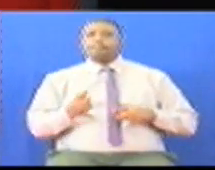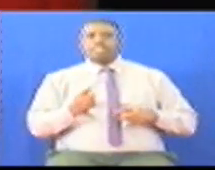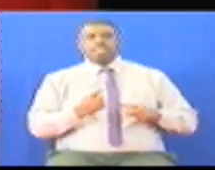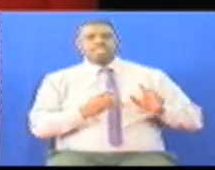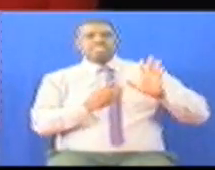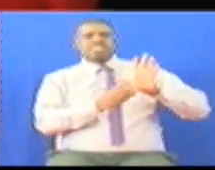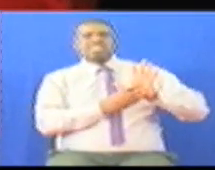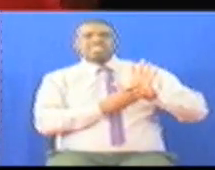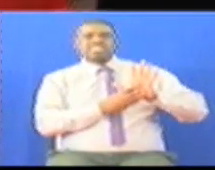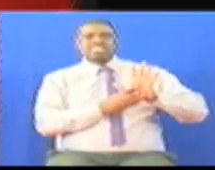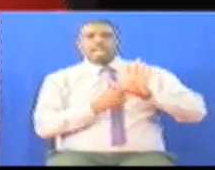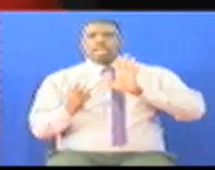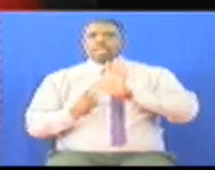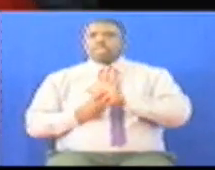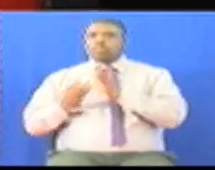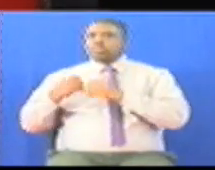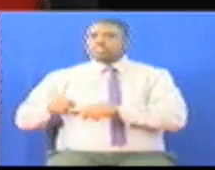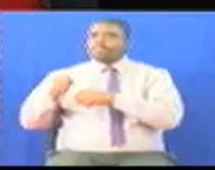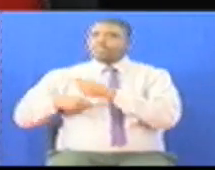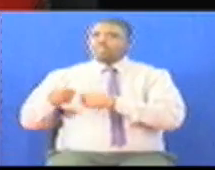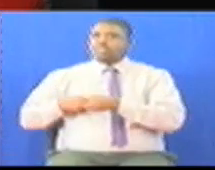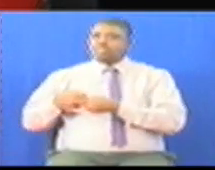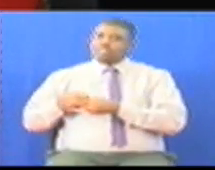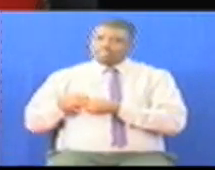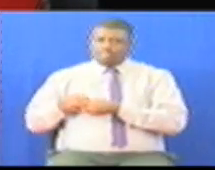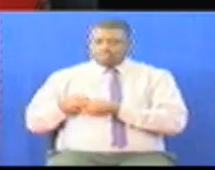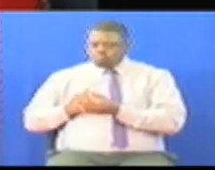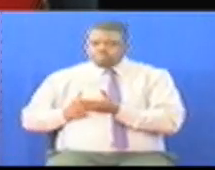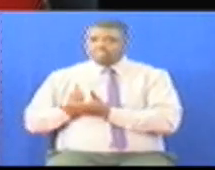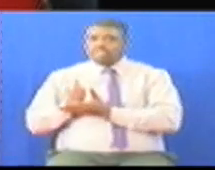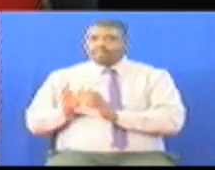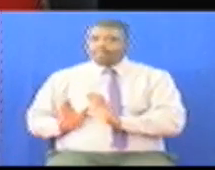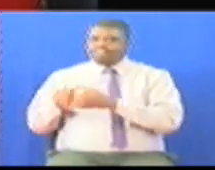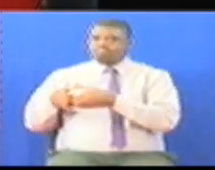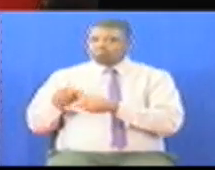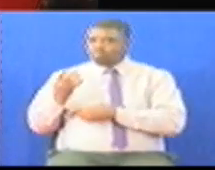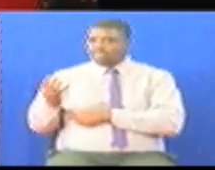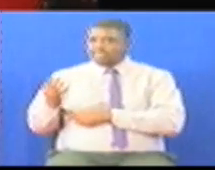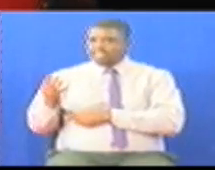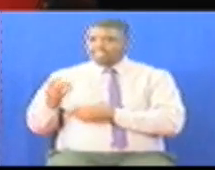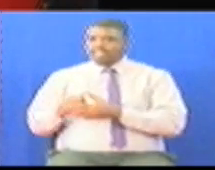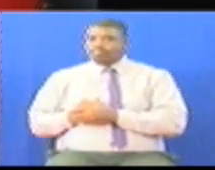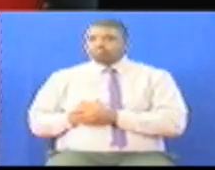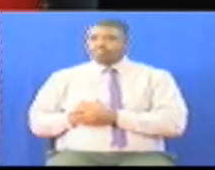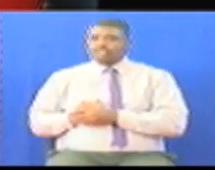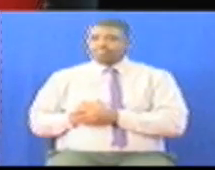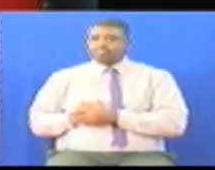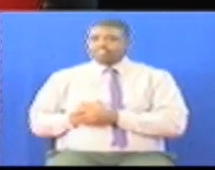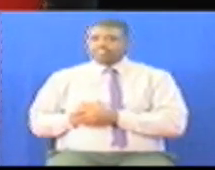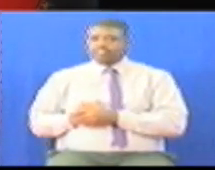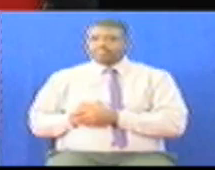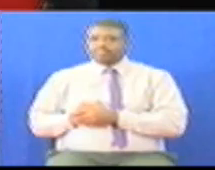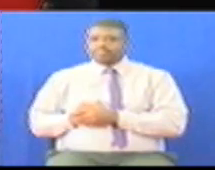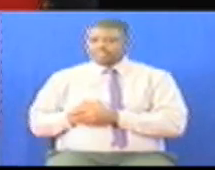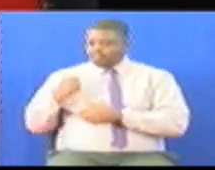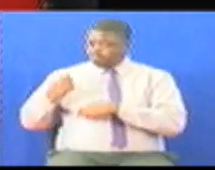198.4 kwa ajili ya utekelezaji wa miradi ya maendeleo kupitia mafungu manne kama inavyoonekana kwenye ukurasa wa 4 wa taarifa hii. Miradi ya